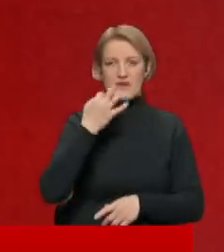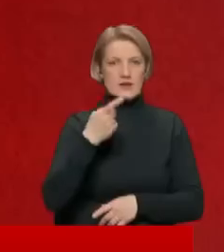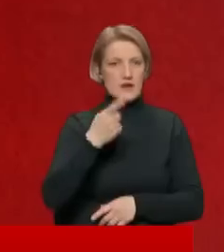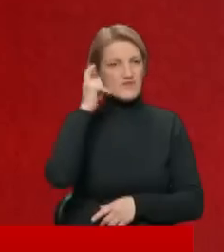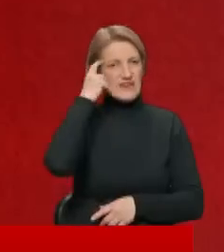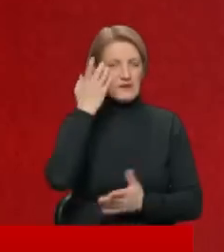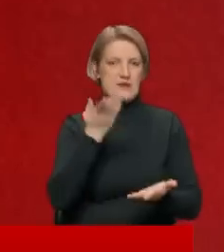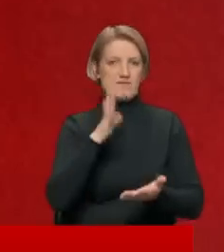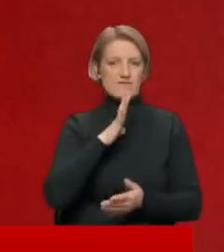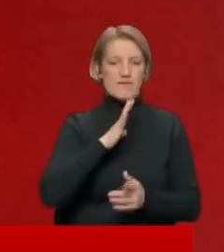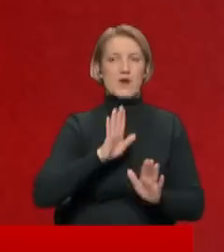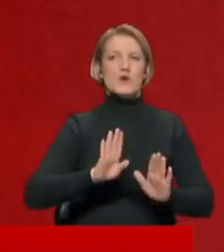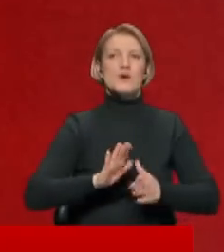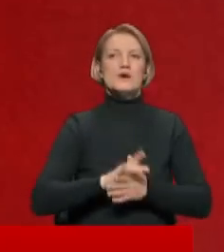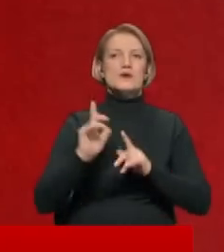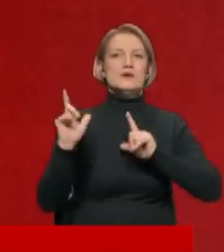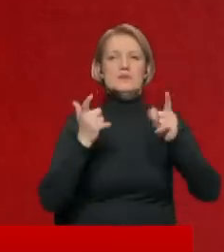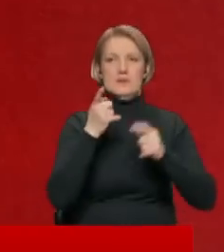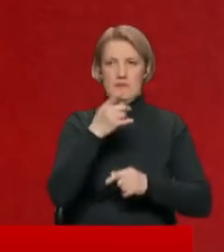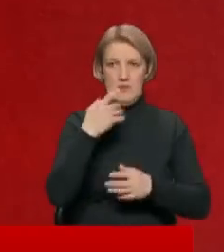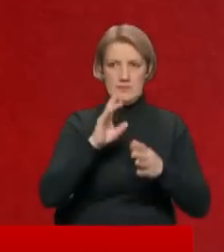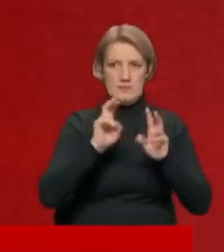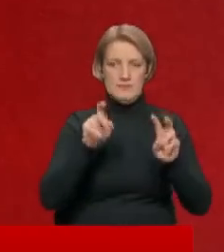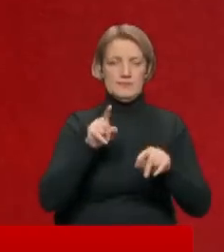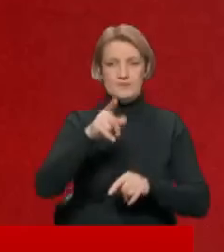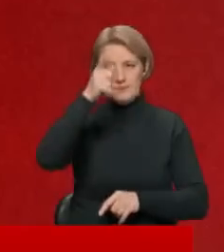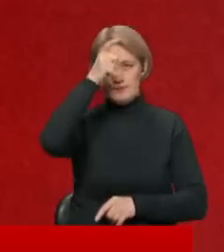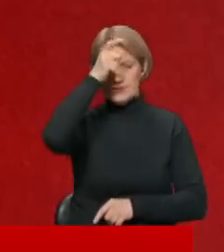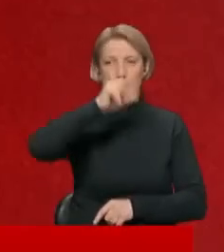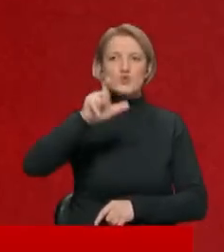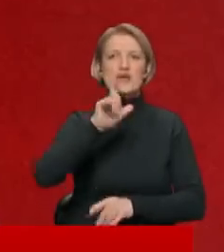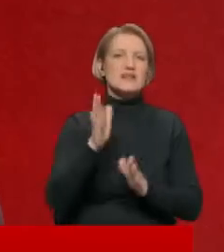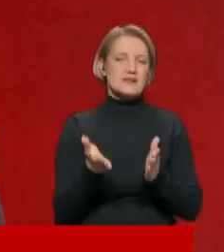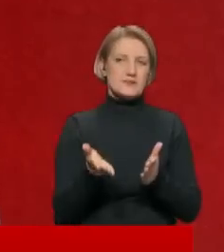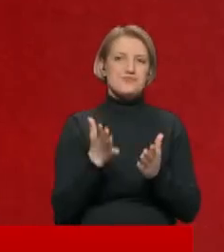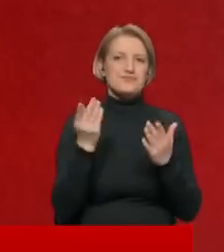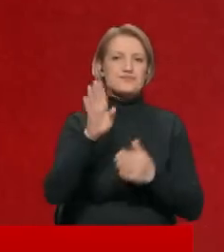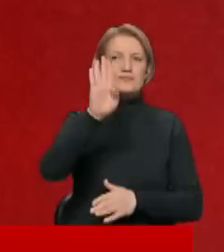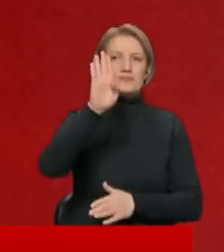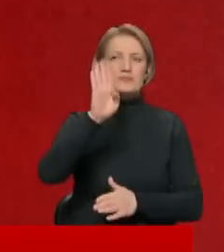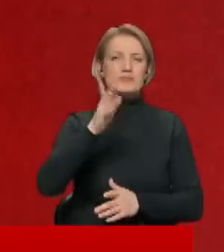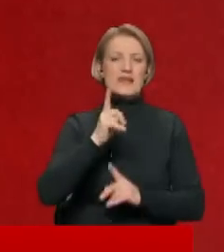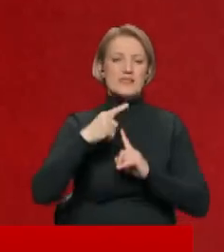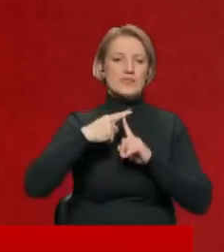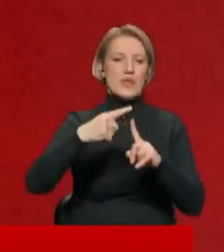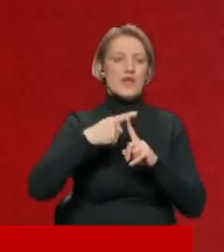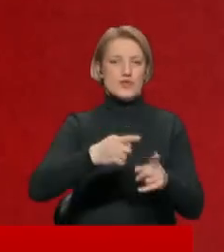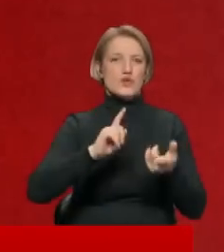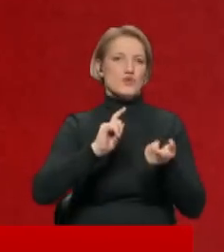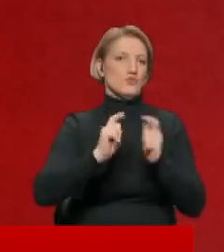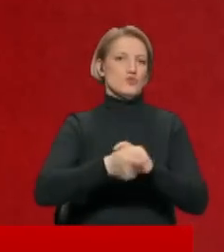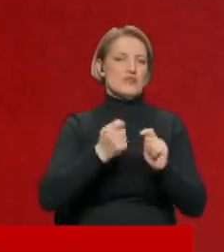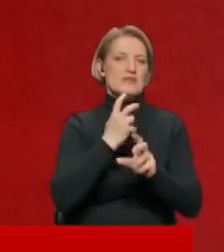perspektifleri var göç meselesi nedir Göç meselesi yani Türkiye'nin demografik bir tehdide dönüşme